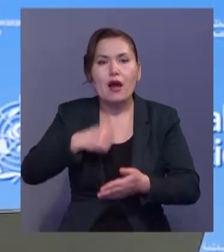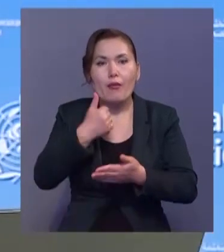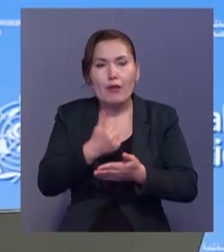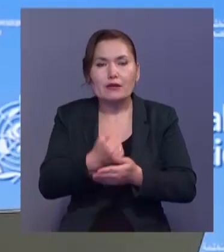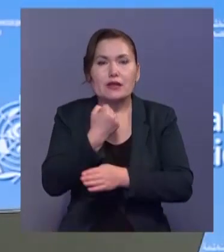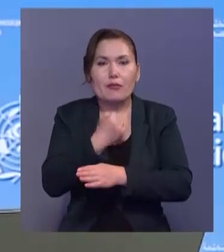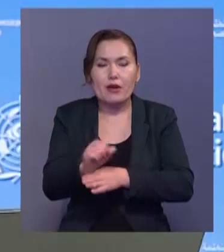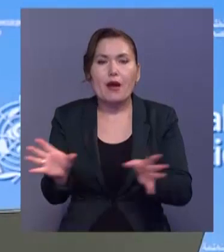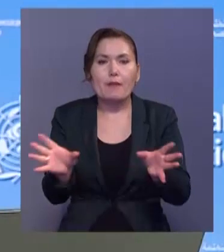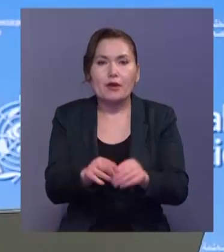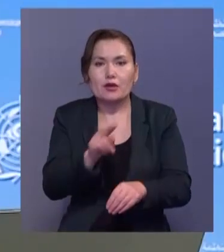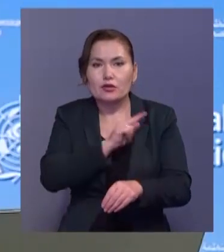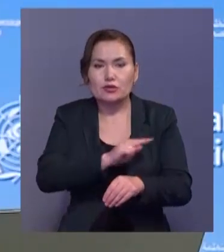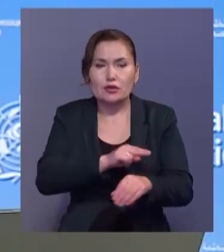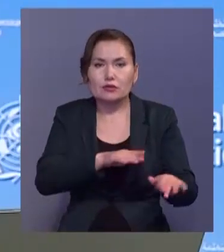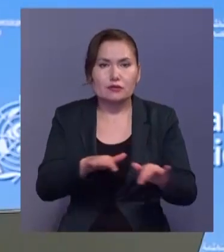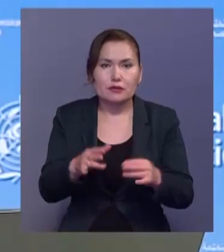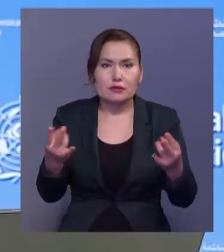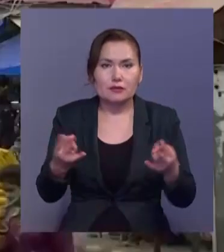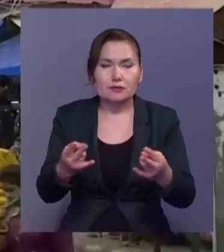жолы бірлесіп әрекет ету деп санаймын.